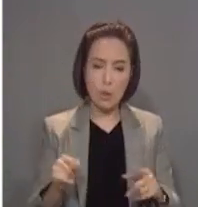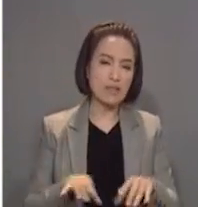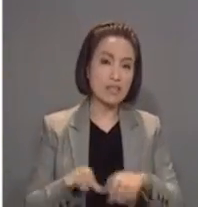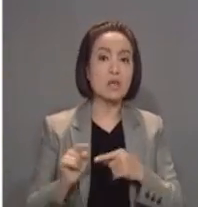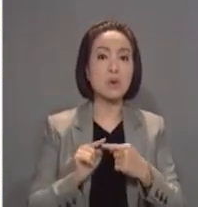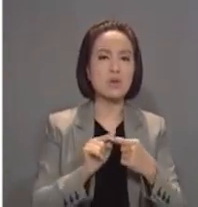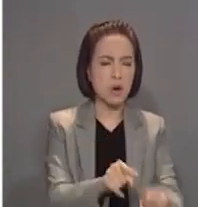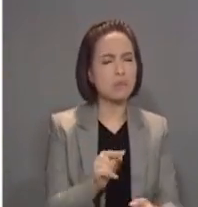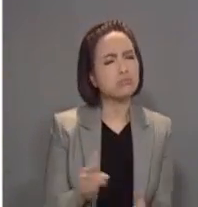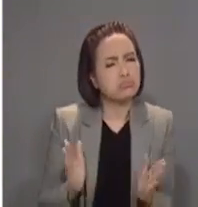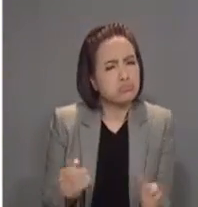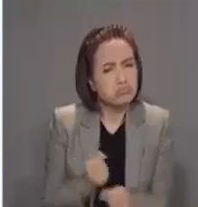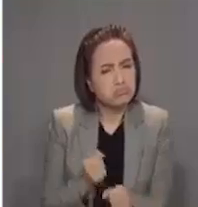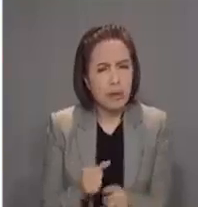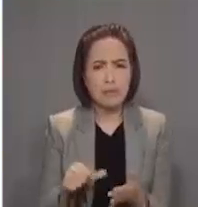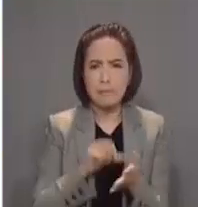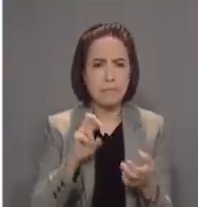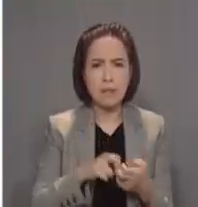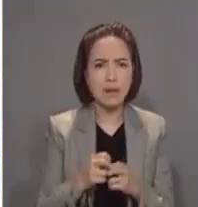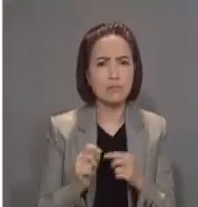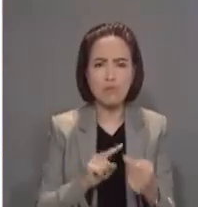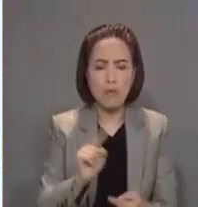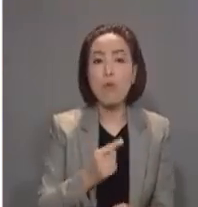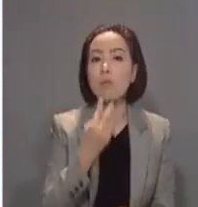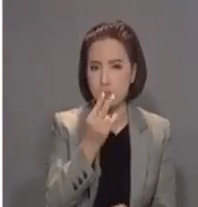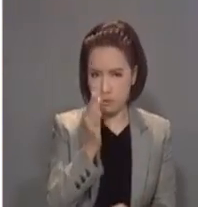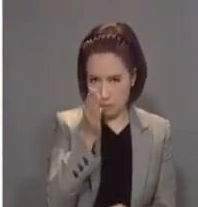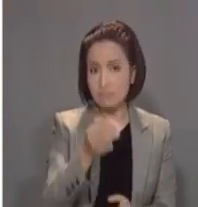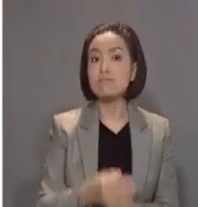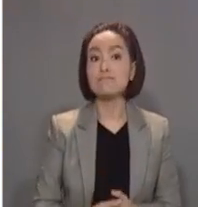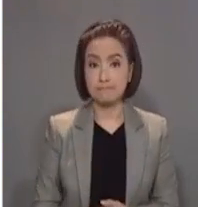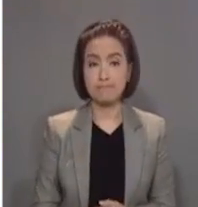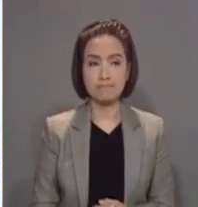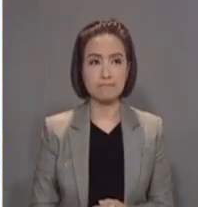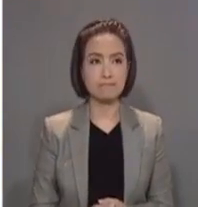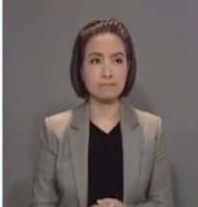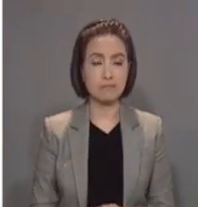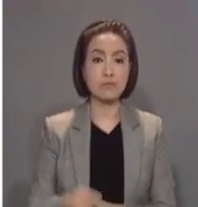ที่จะแก้ปัญหาอย่างไรต่อไปครับคุณมนัสสิริคุณธีรวัฒน์ครับ ช่วงบ่ายวันนี้เจ้าหน้